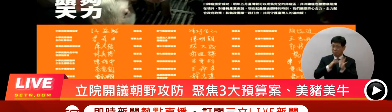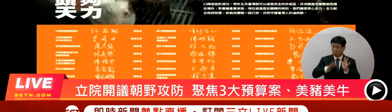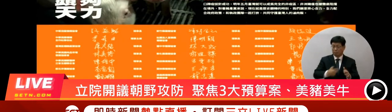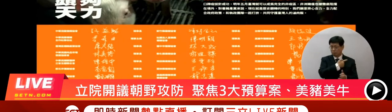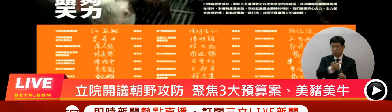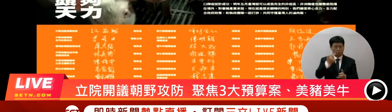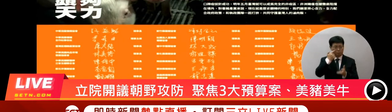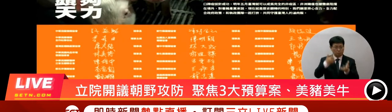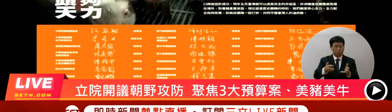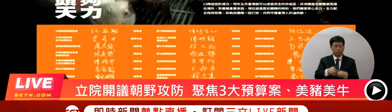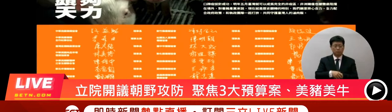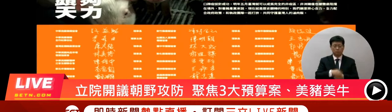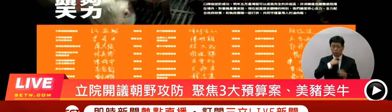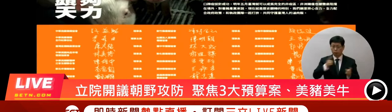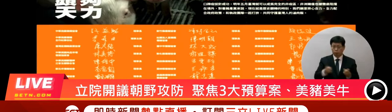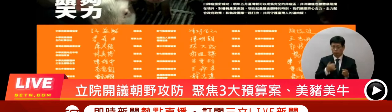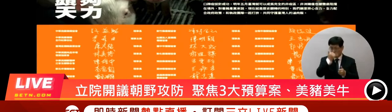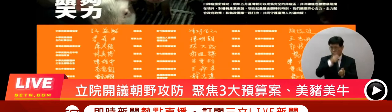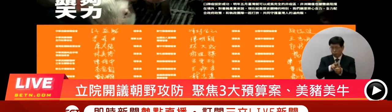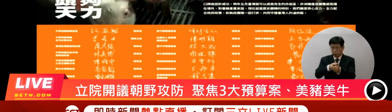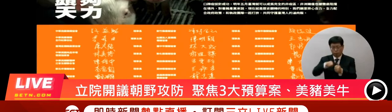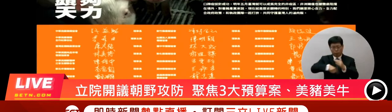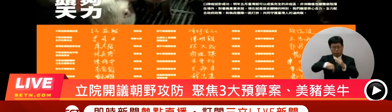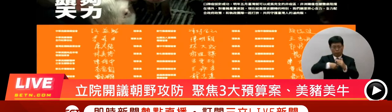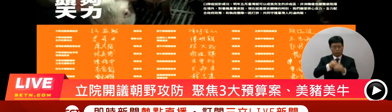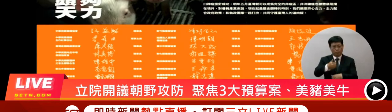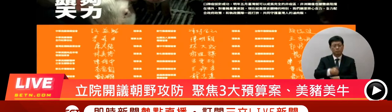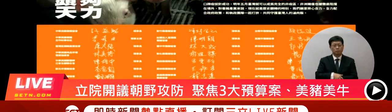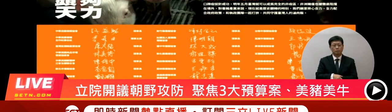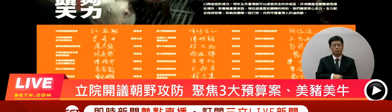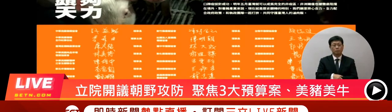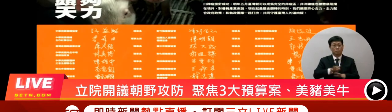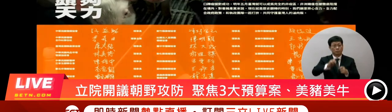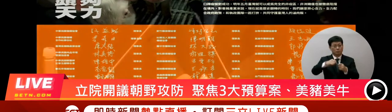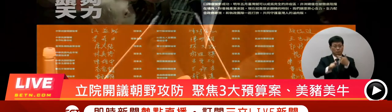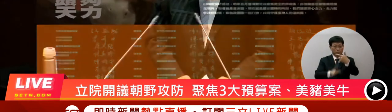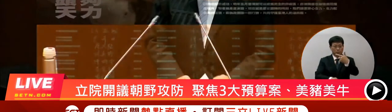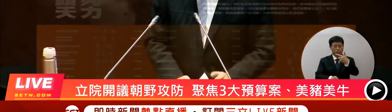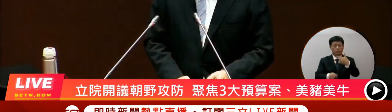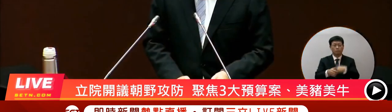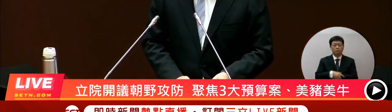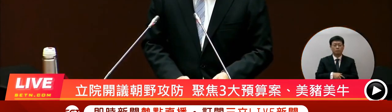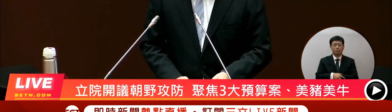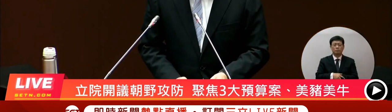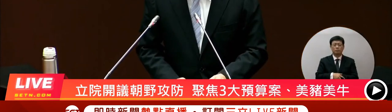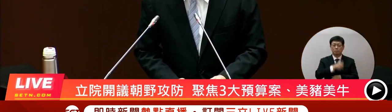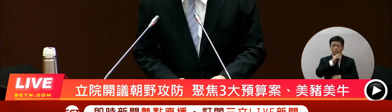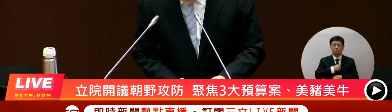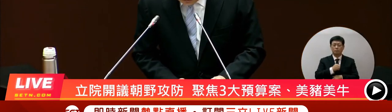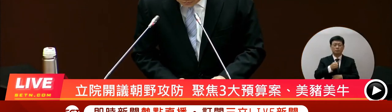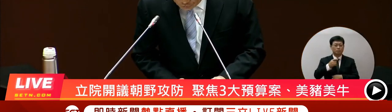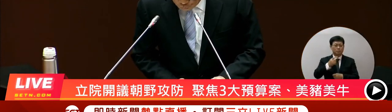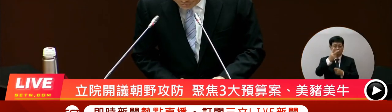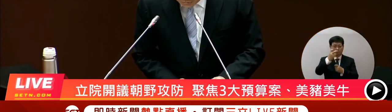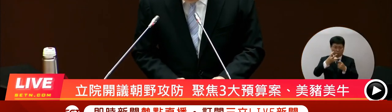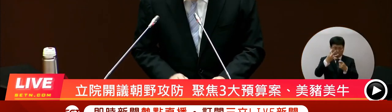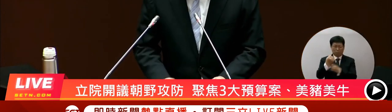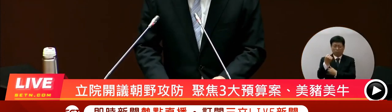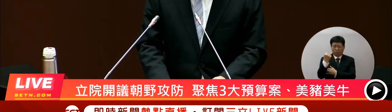视畜牧业的执政团队。今年6月，经过24年的努